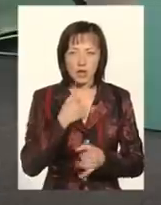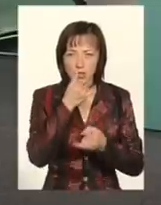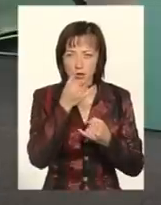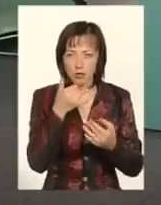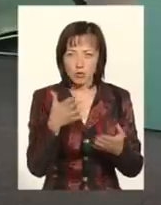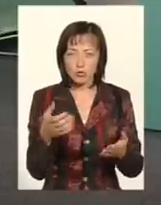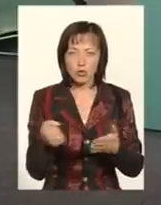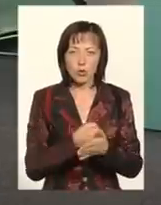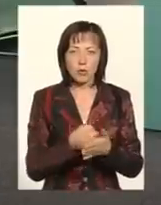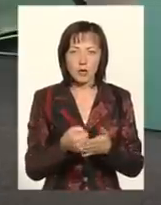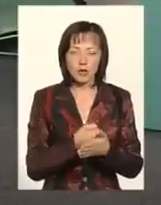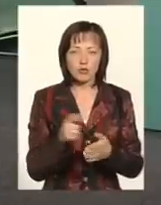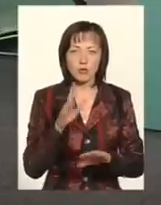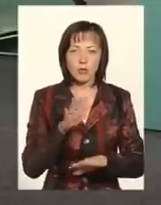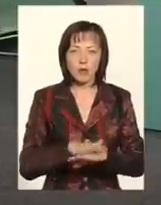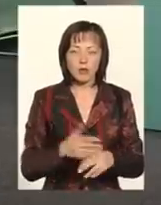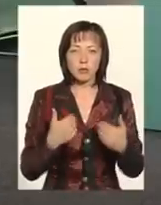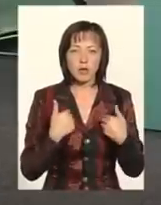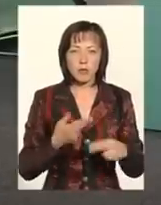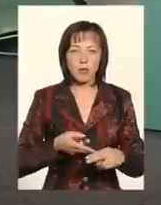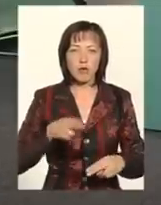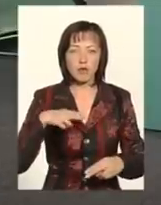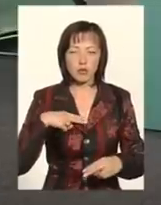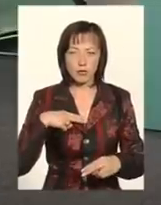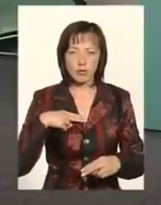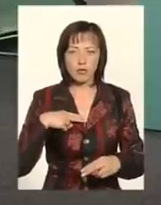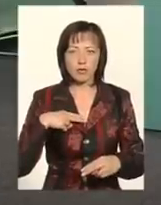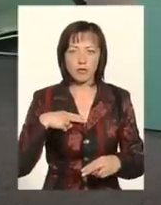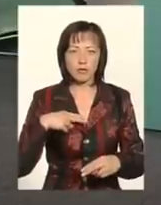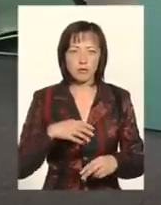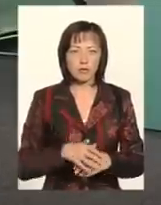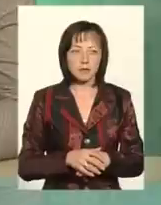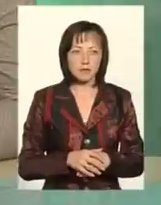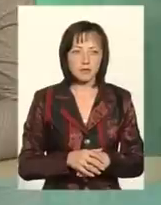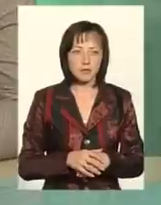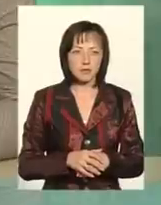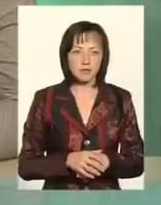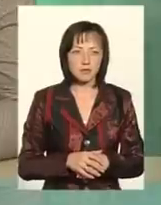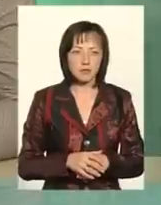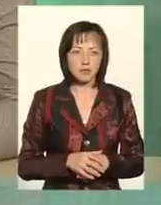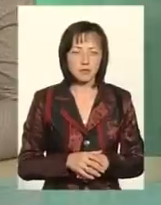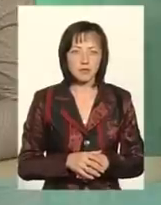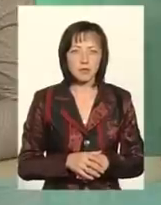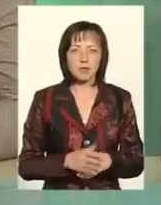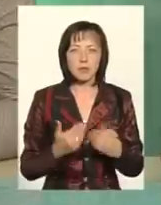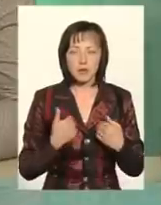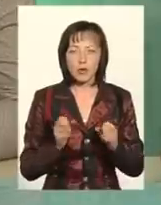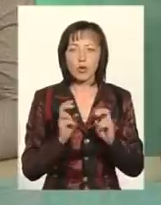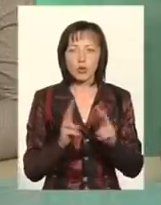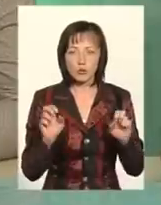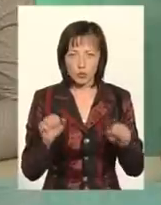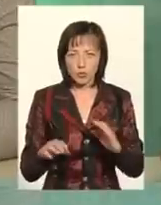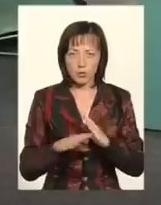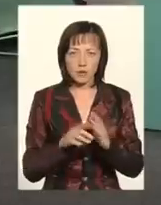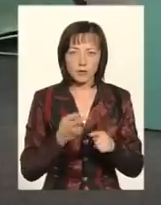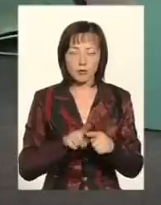добитися що банк мені повернув знаходиться в міс бан мені хтось може пом